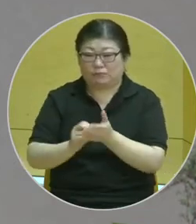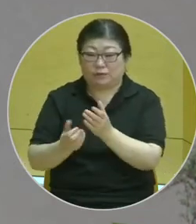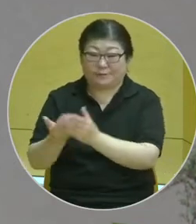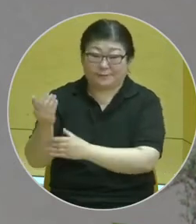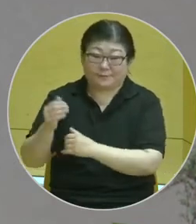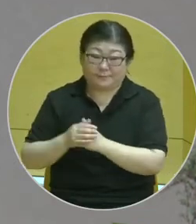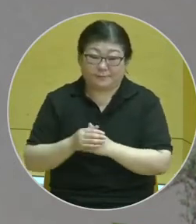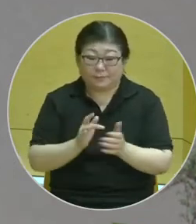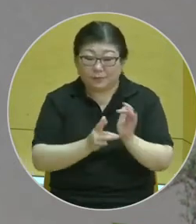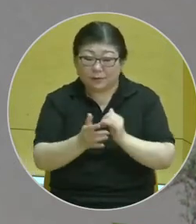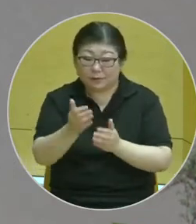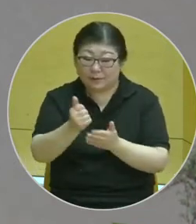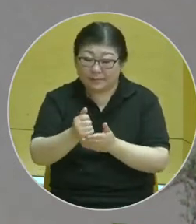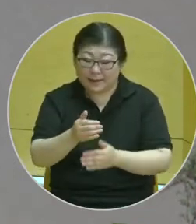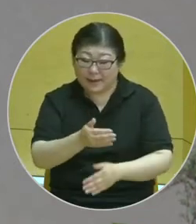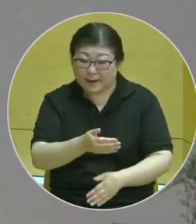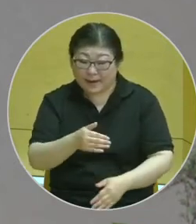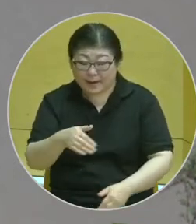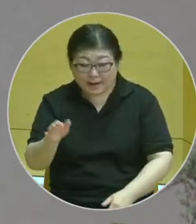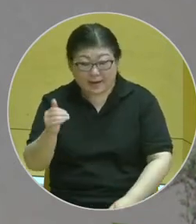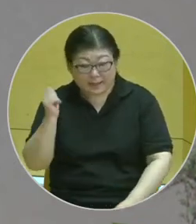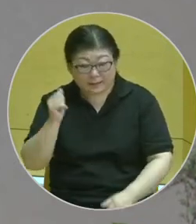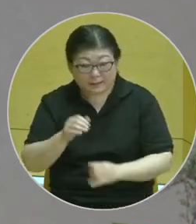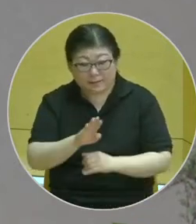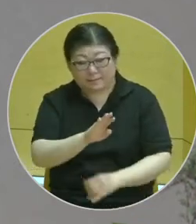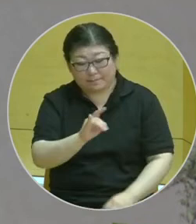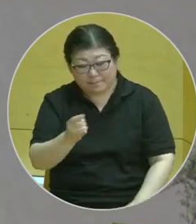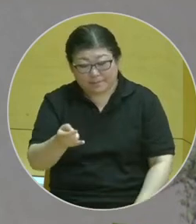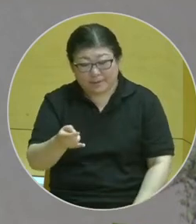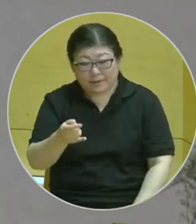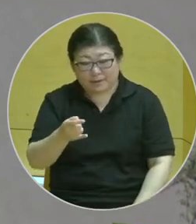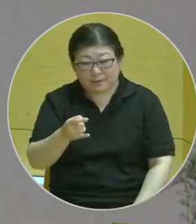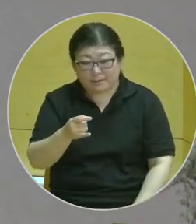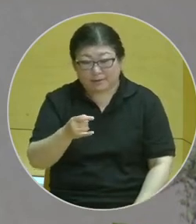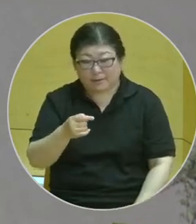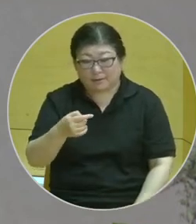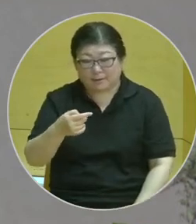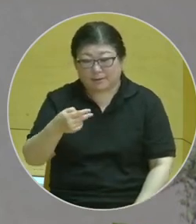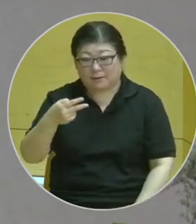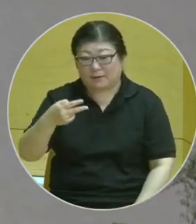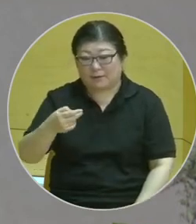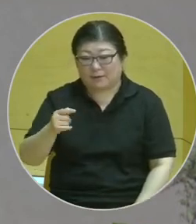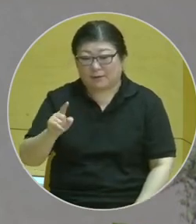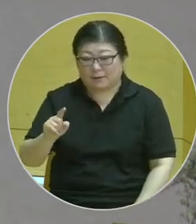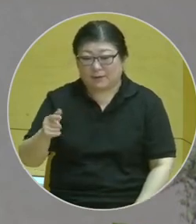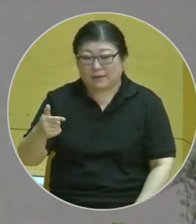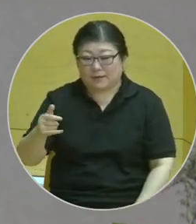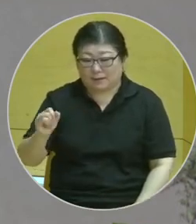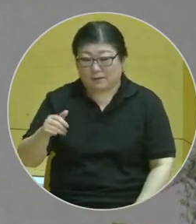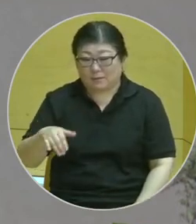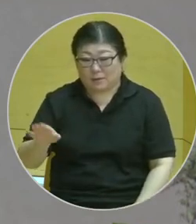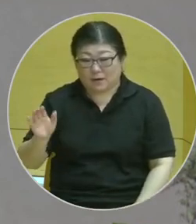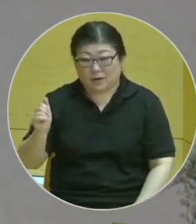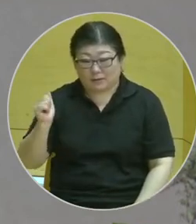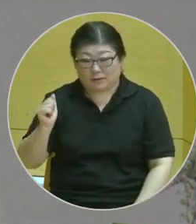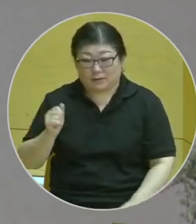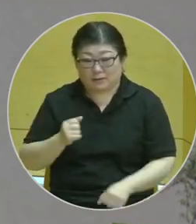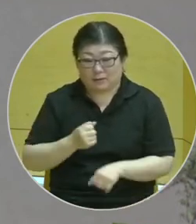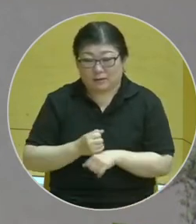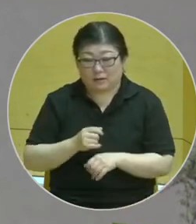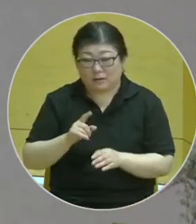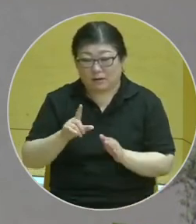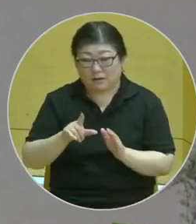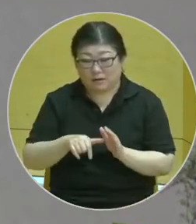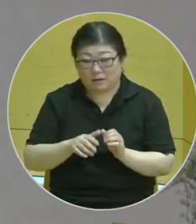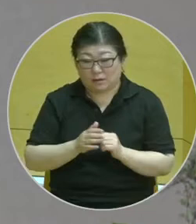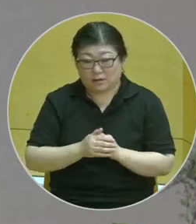예수님께서 가자고 배 단위로 가자고 그러십니까 제자들이 예수님 얼마전까지 많이 더